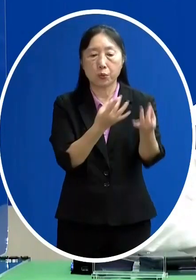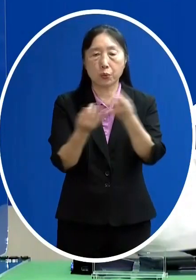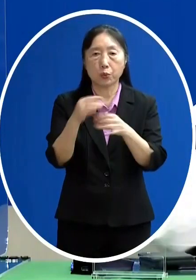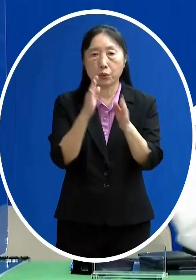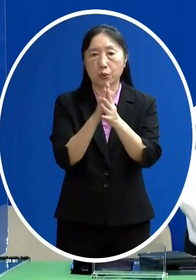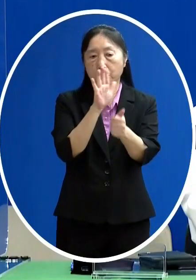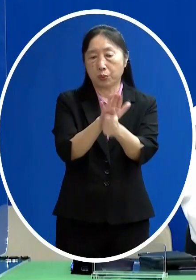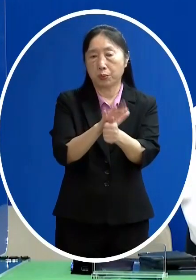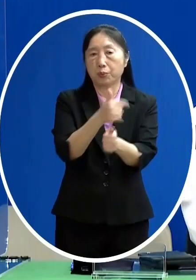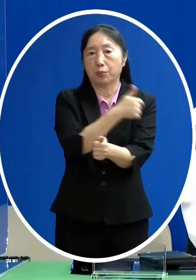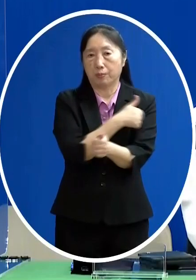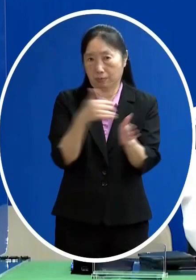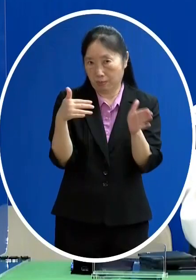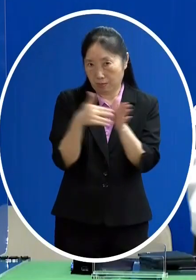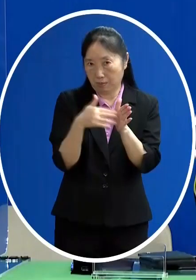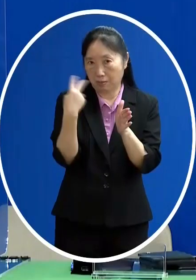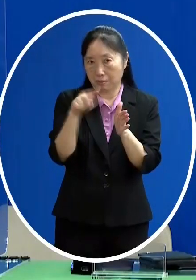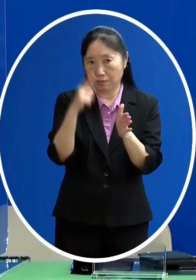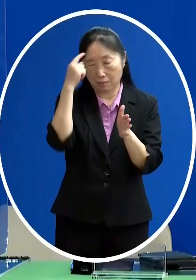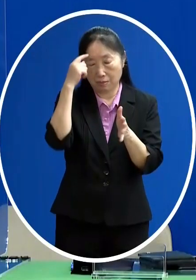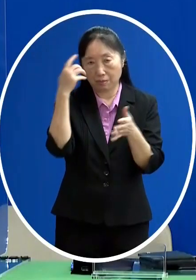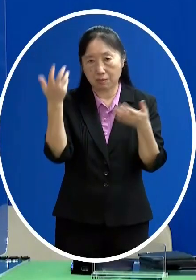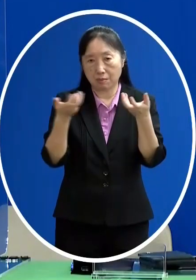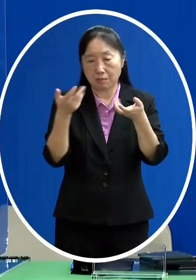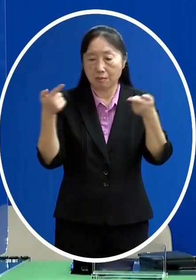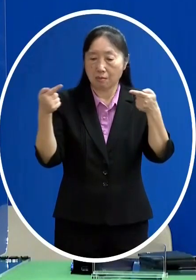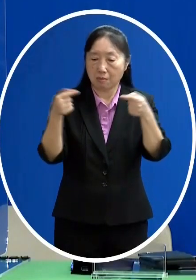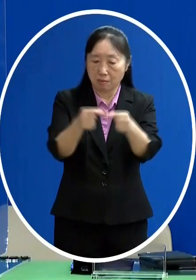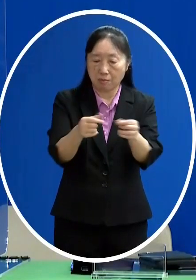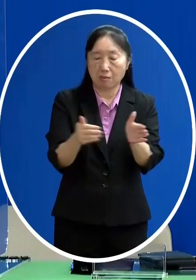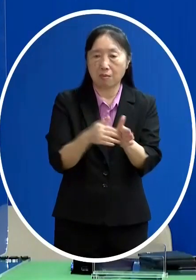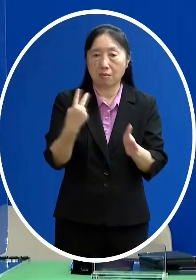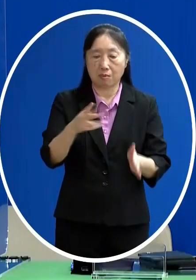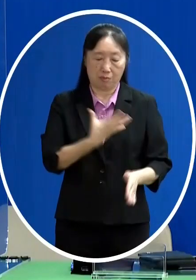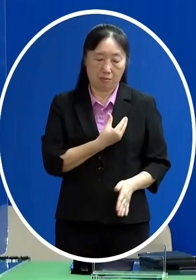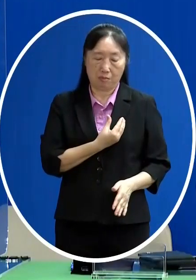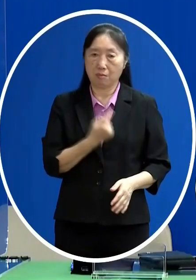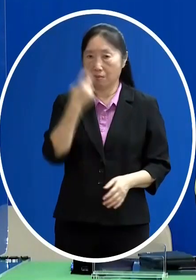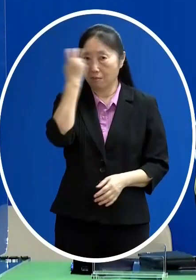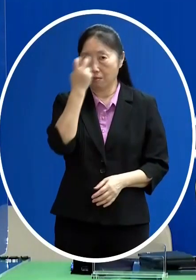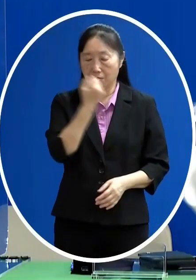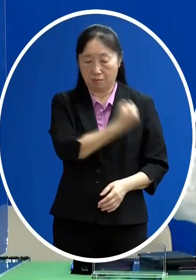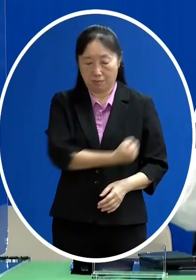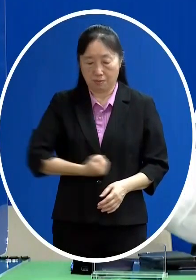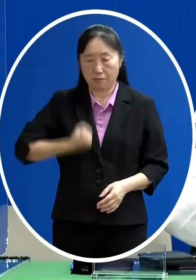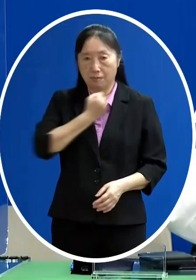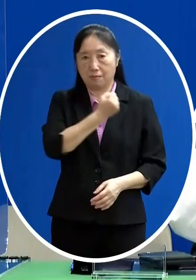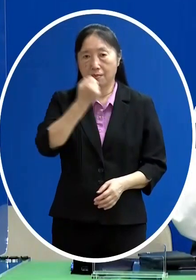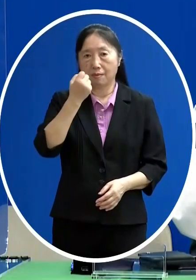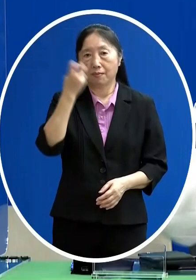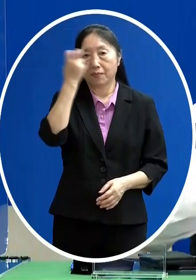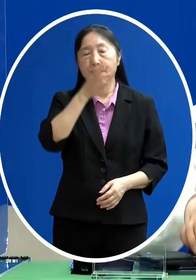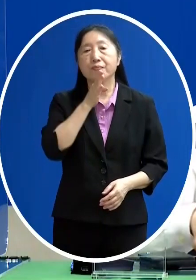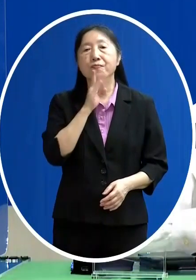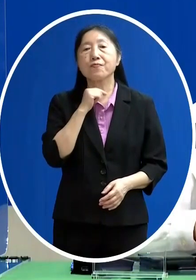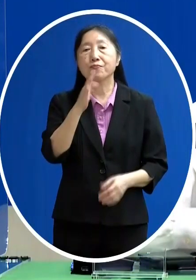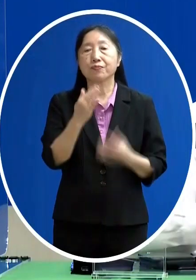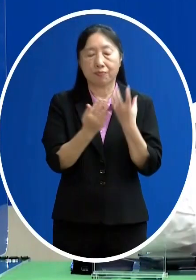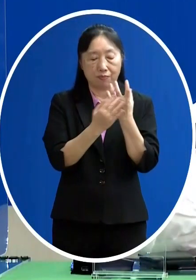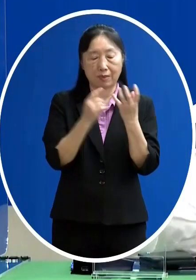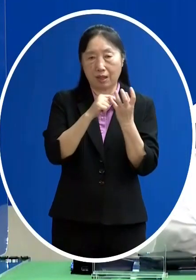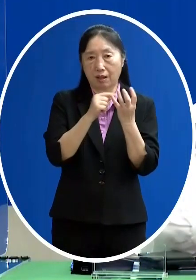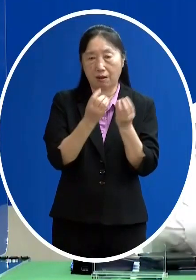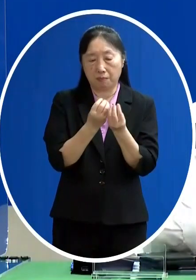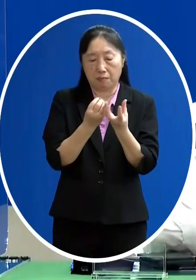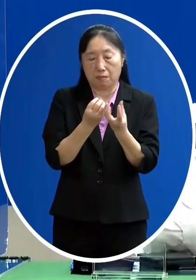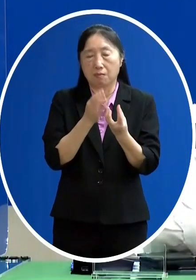快就退烧，另外就是在心脏的这个检查部分有发现说超音波有发现有轻微的这个冠状动脉扩